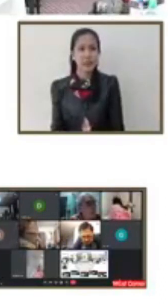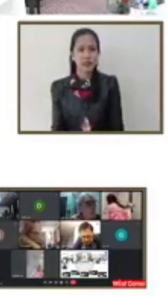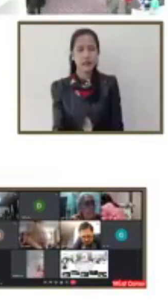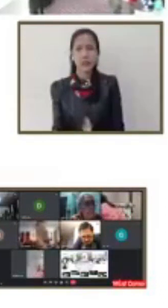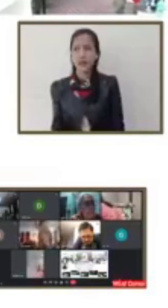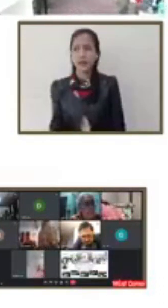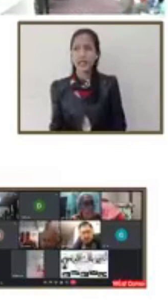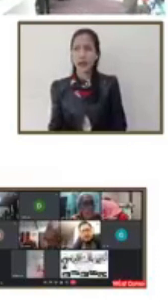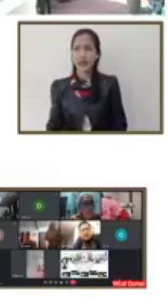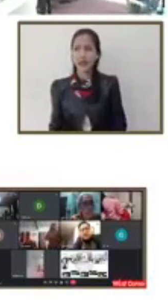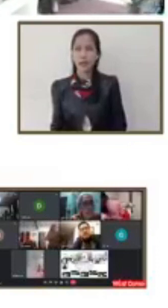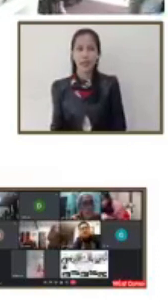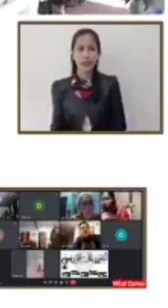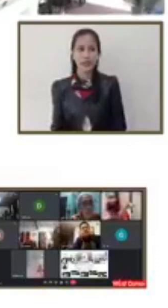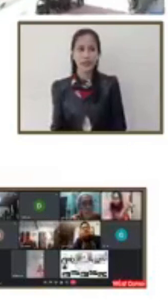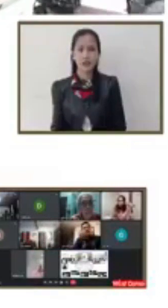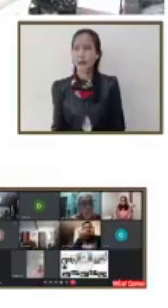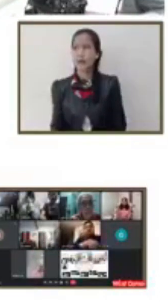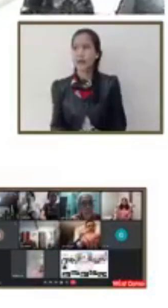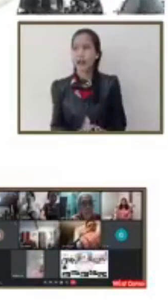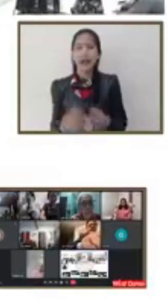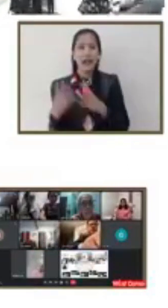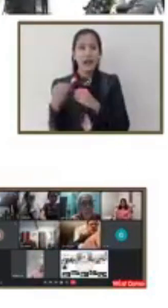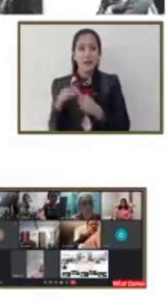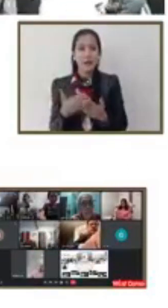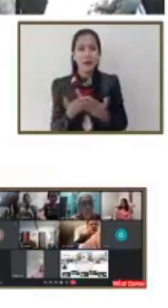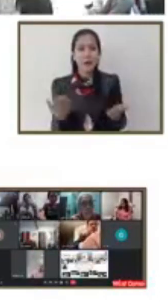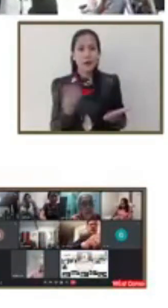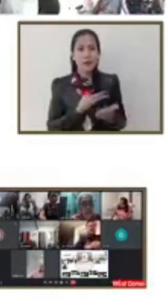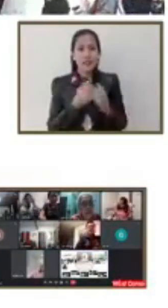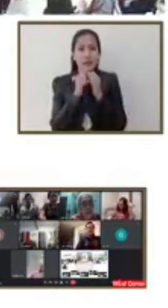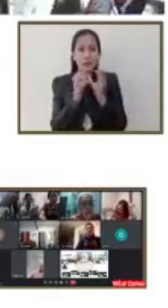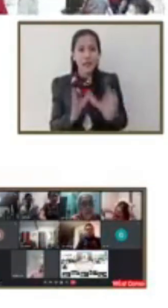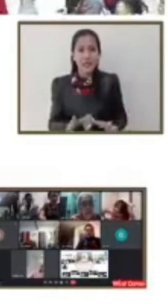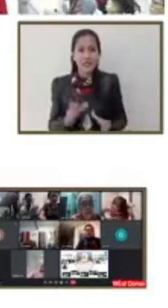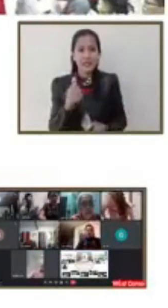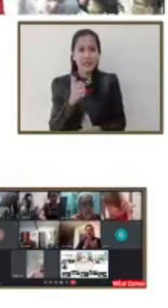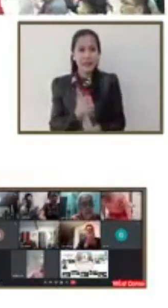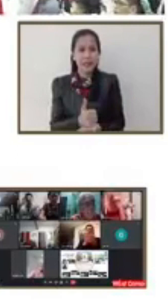Well, I hope you get something from that message. Amen. Did you get something from that message? Amen.